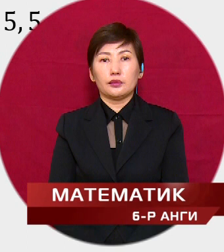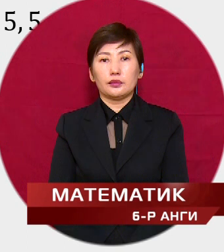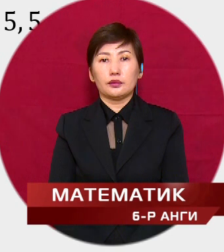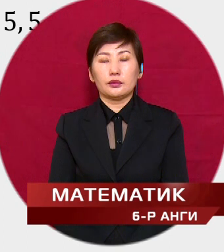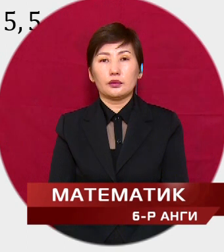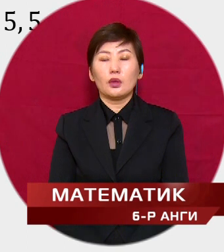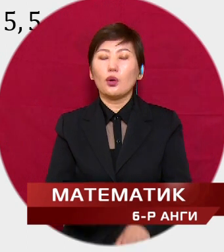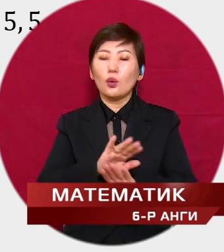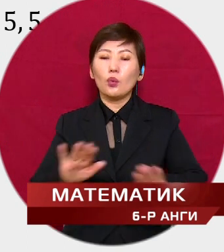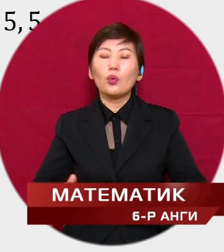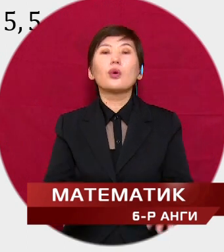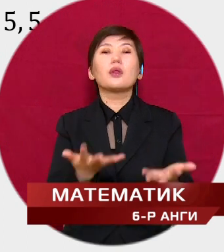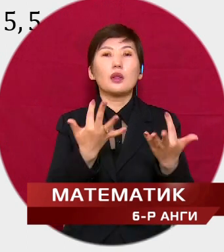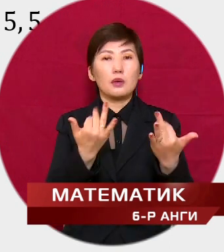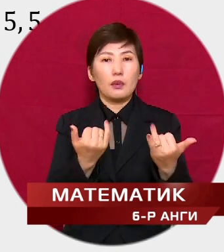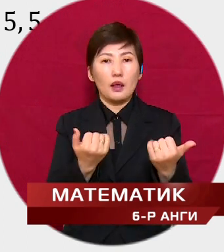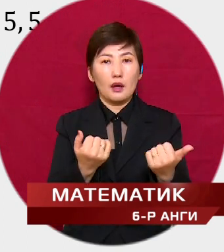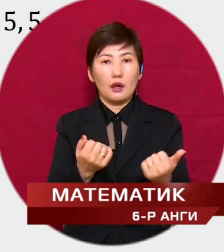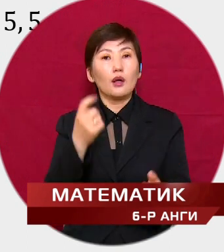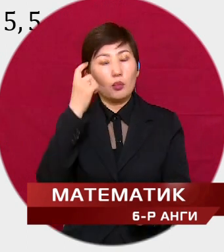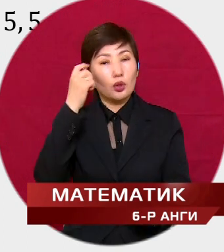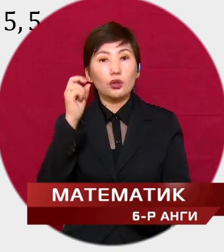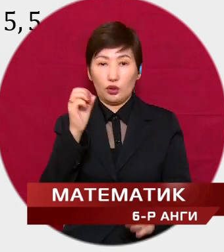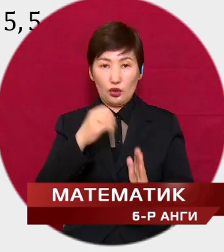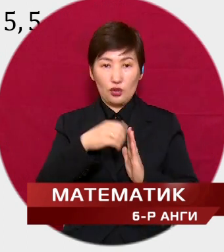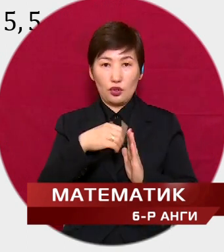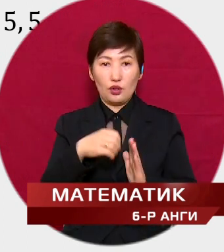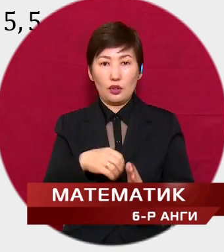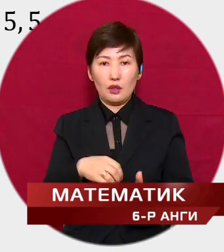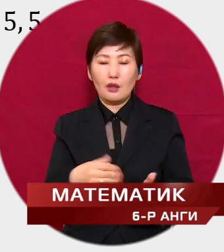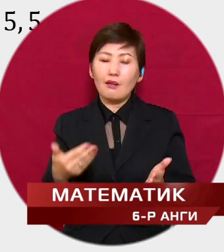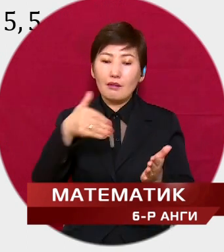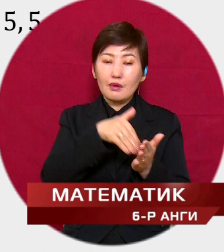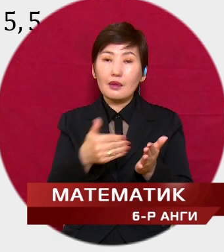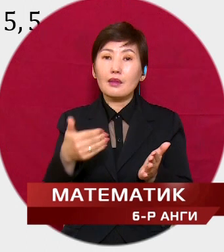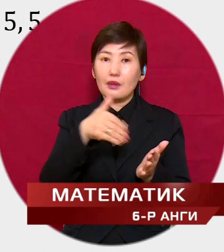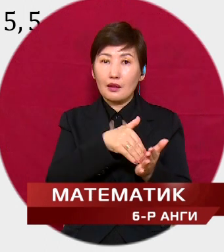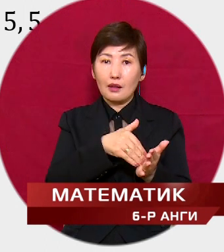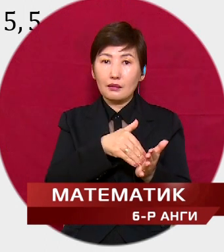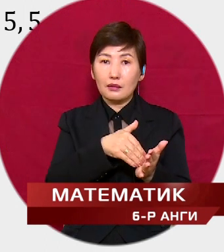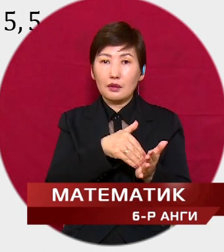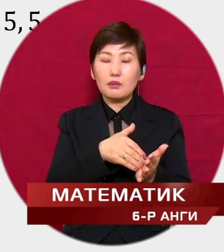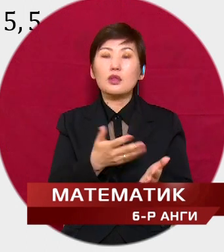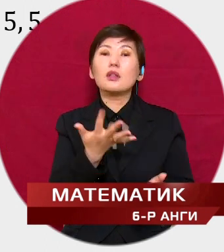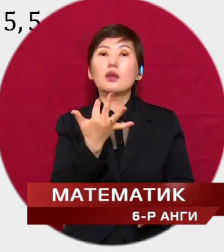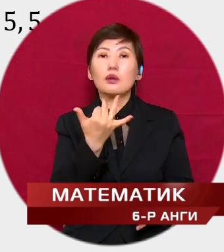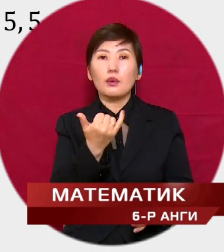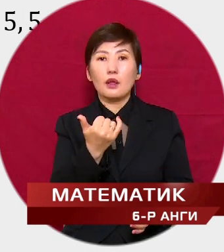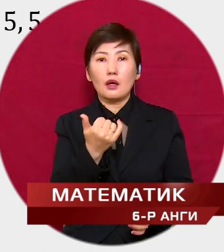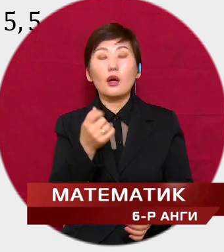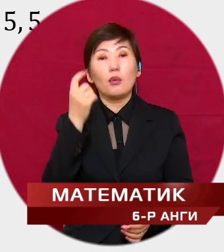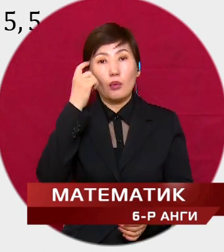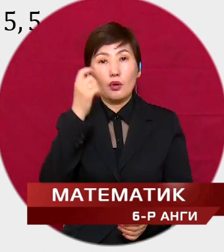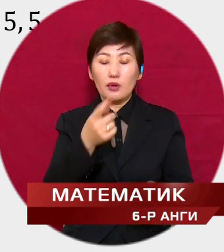сурагчдын тоог олъё. За тэгэхээр ангийн сурагчдын тоо бол мэдээж давтамж гэдэг энэ мөр дээр байгаа тоонуудыг мөрөн дээр байгаа